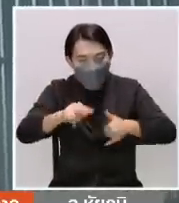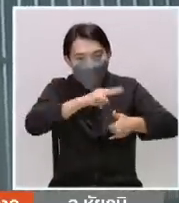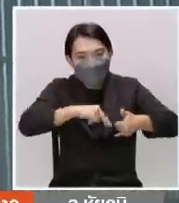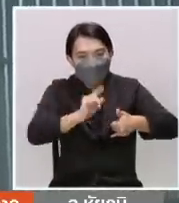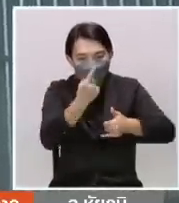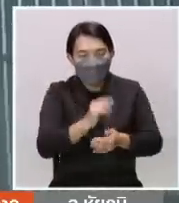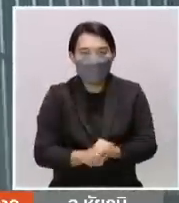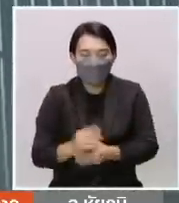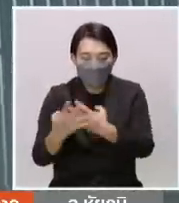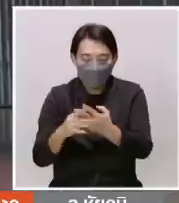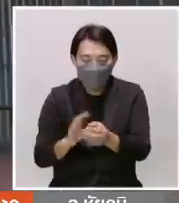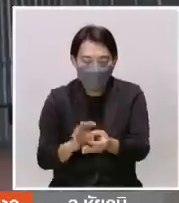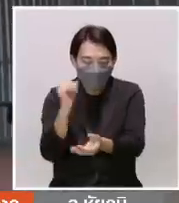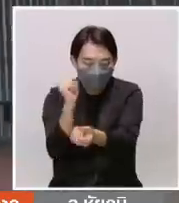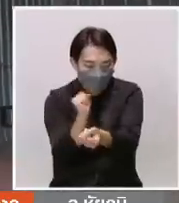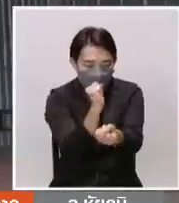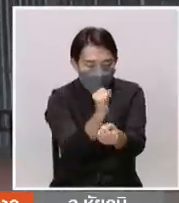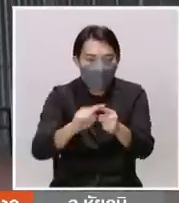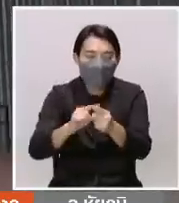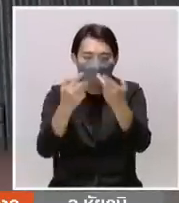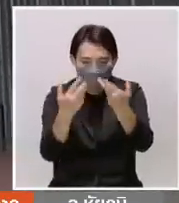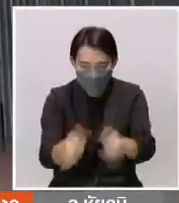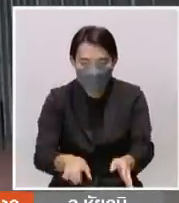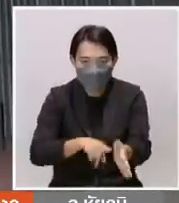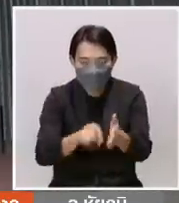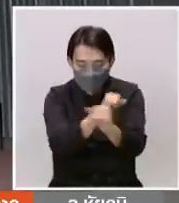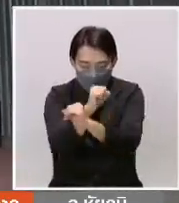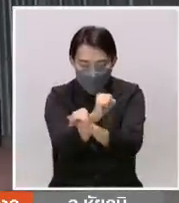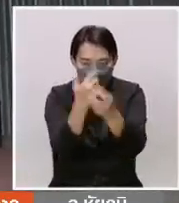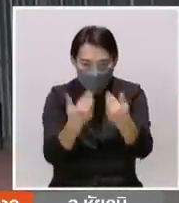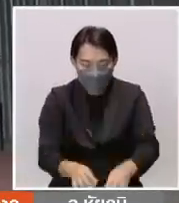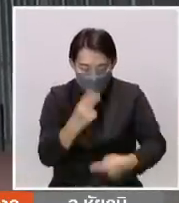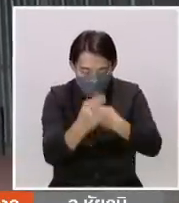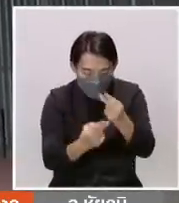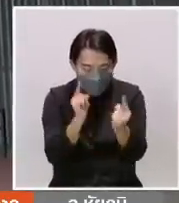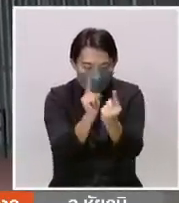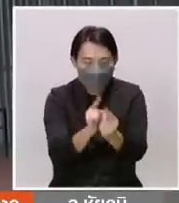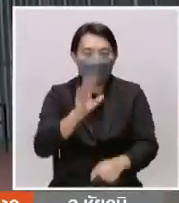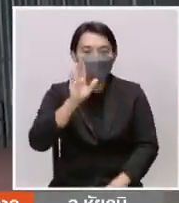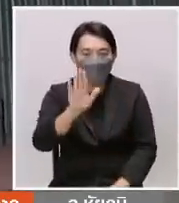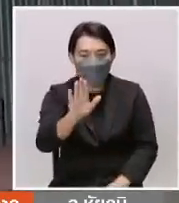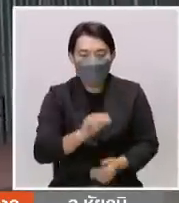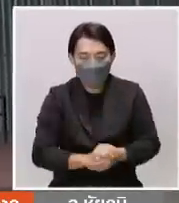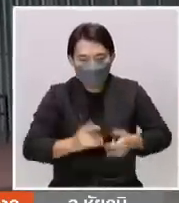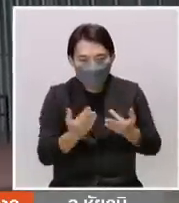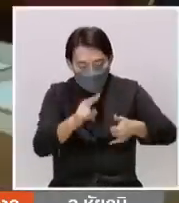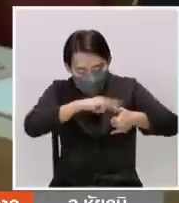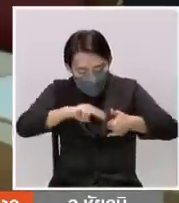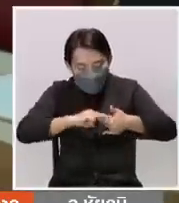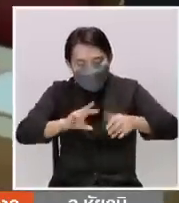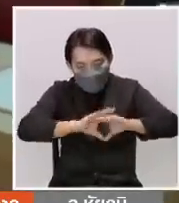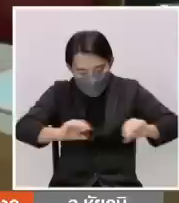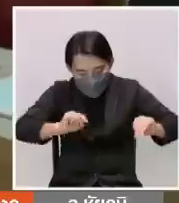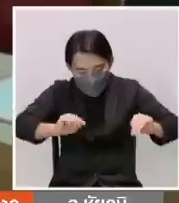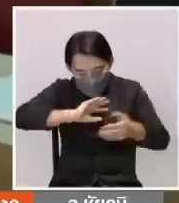างเรือนจำก็ได้ฉีดน้ำยาฆ่าเชื้อในทุกพื้นที่และสั่งงดเยี่ยมผู้ต้องขังไว้จนกว่าจะตรวจไม่พบเชื้อจากผู้ต้